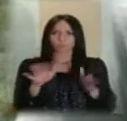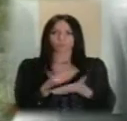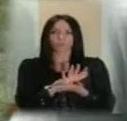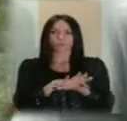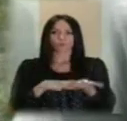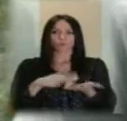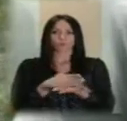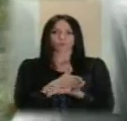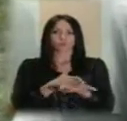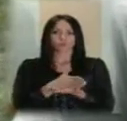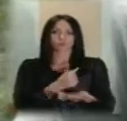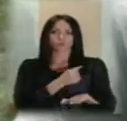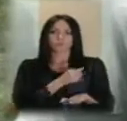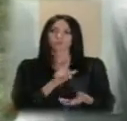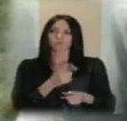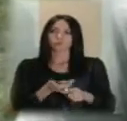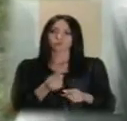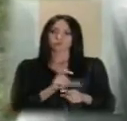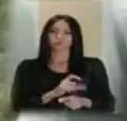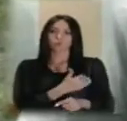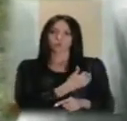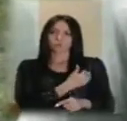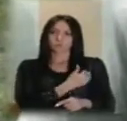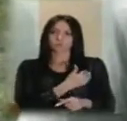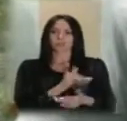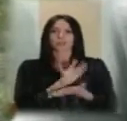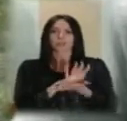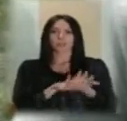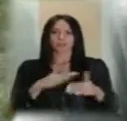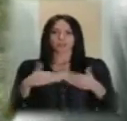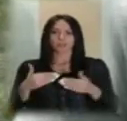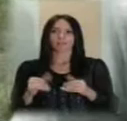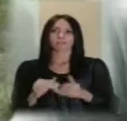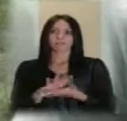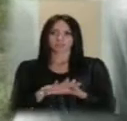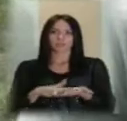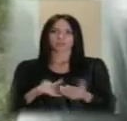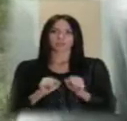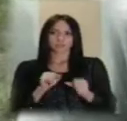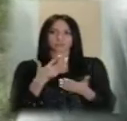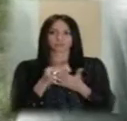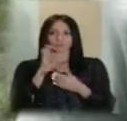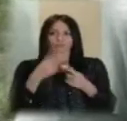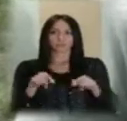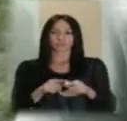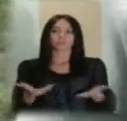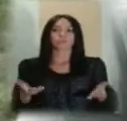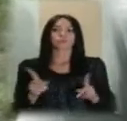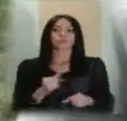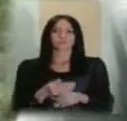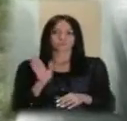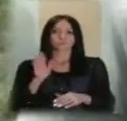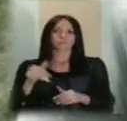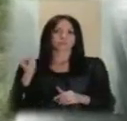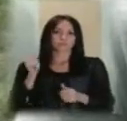що ну, хотілося б надалі захищати свою державу, але ну, що ж зробиш, хоч якось в тилу, можна сказати, якось